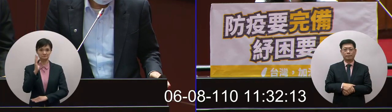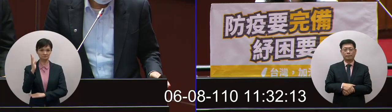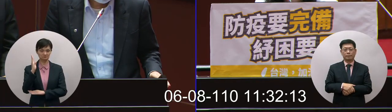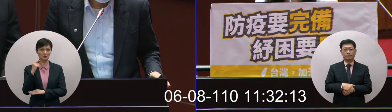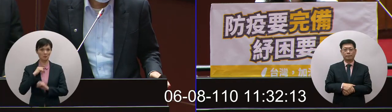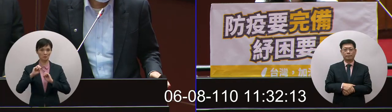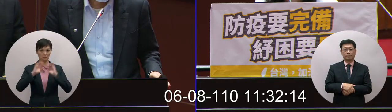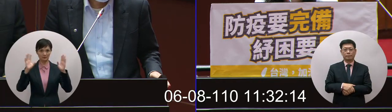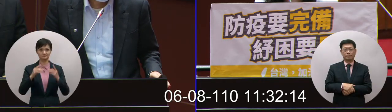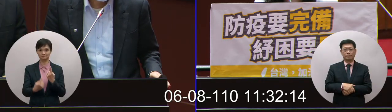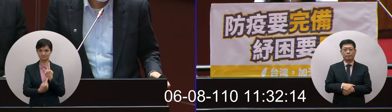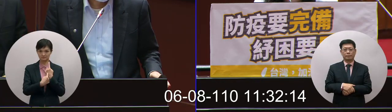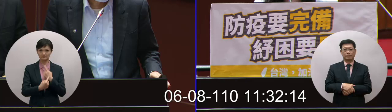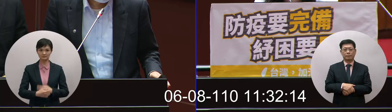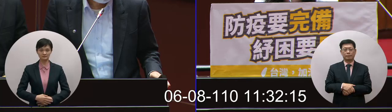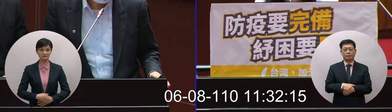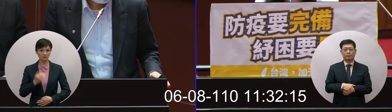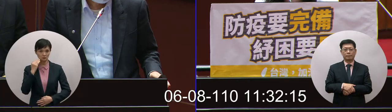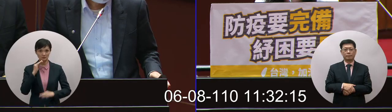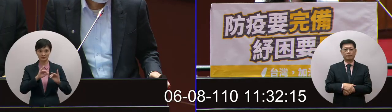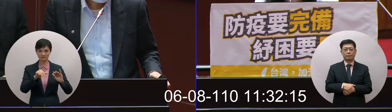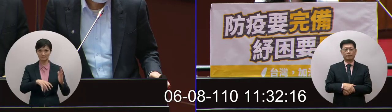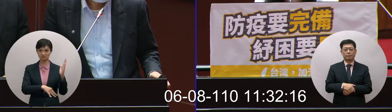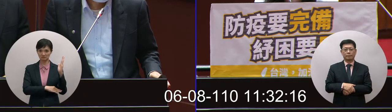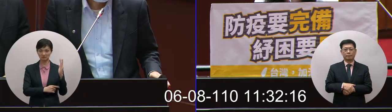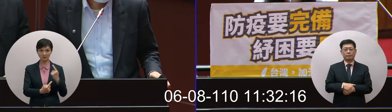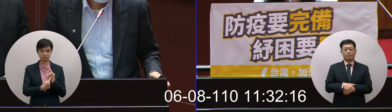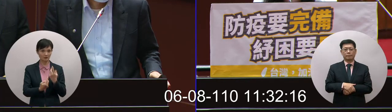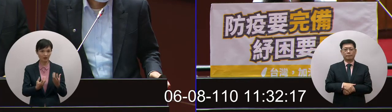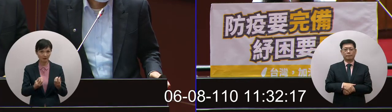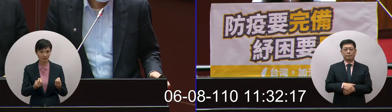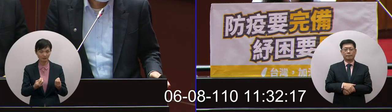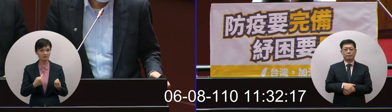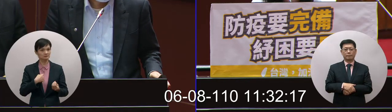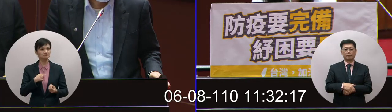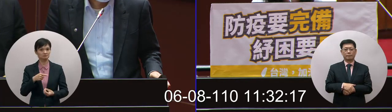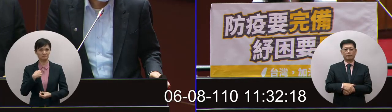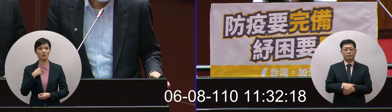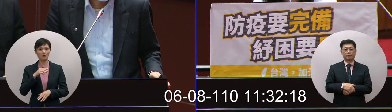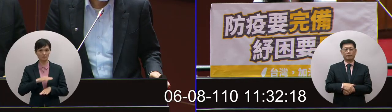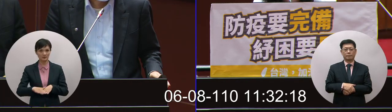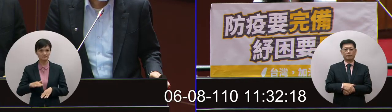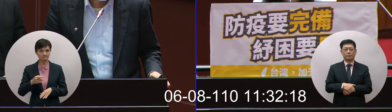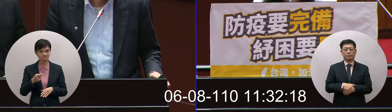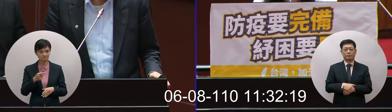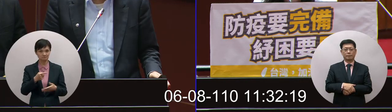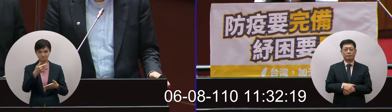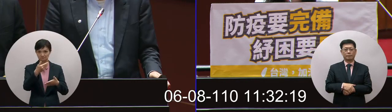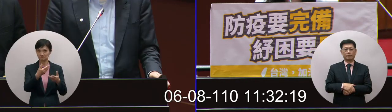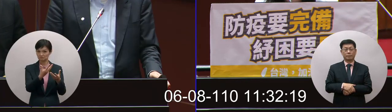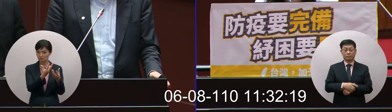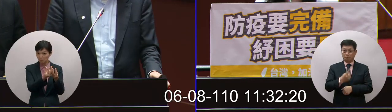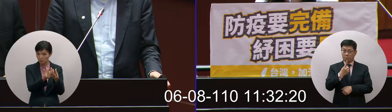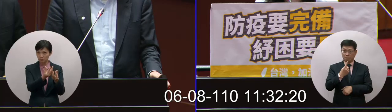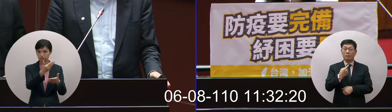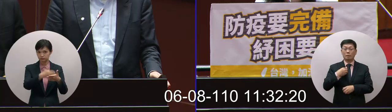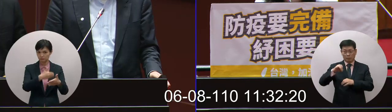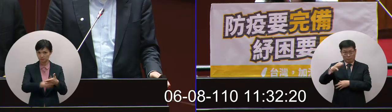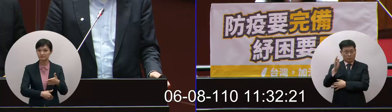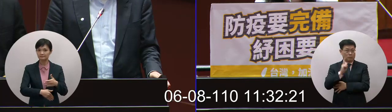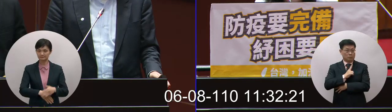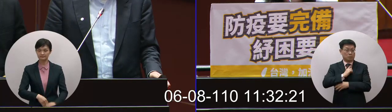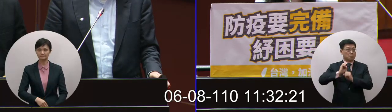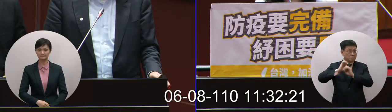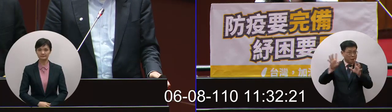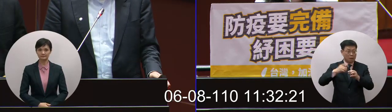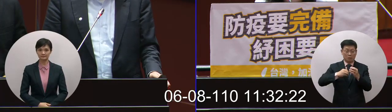算。如果地方没有根据中央的一个目标施打群去施打，那我们会减配他们的疫苗。 所以中央地方各自这样